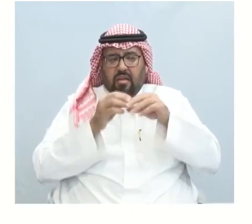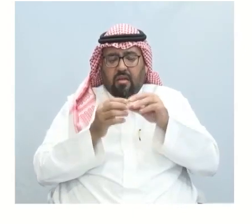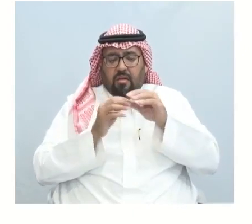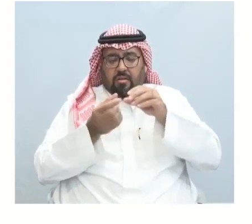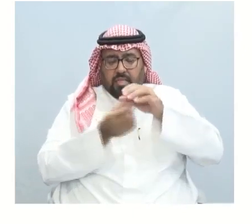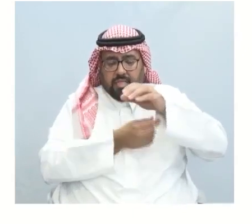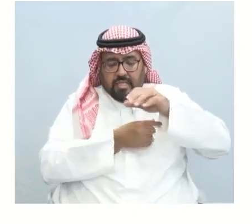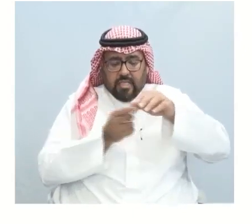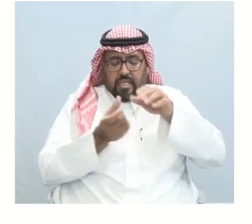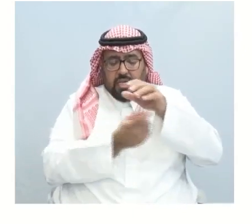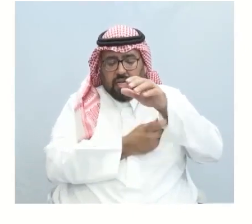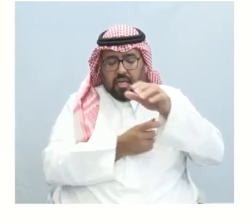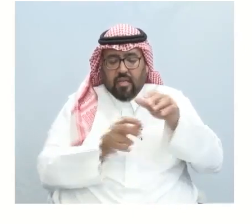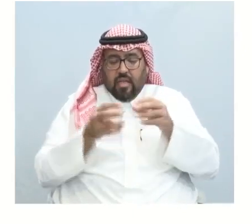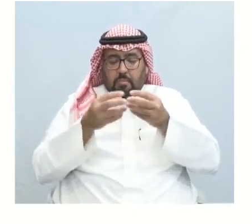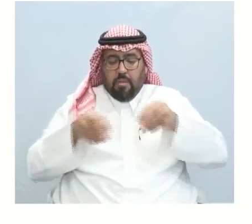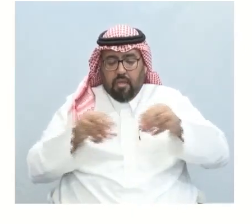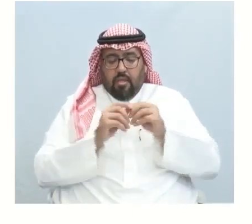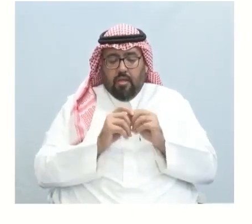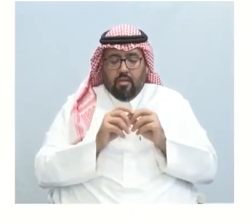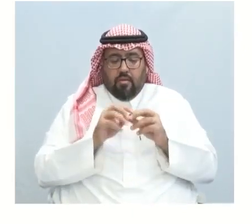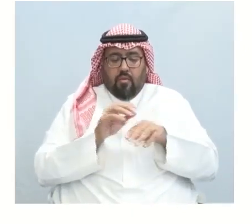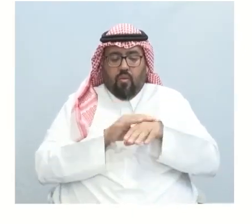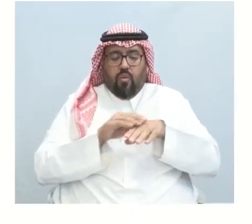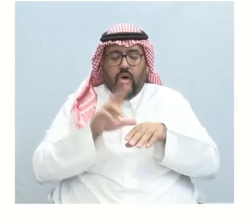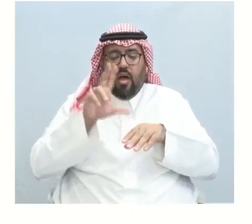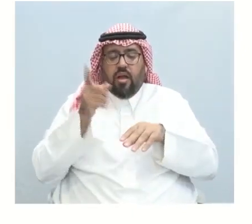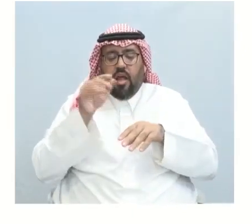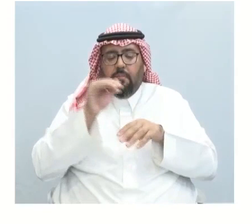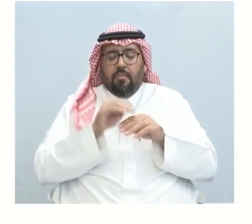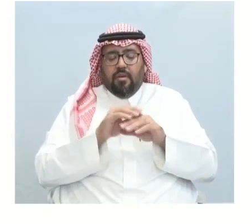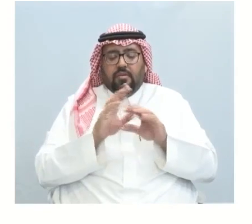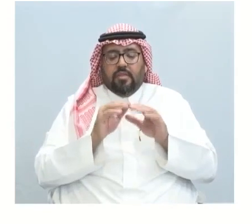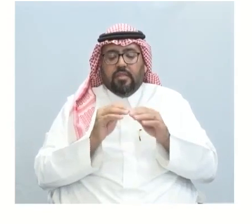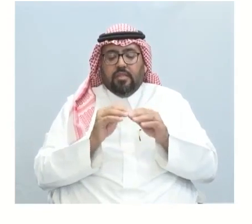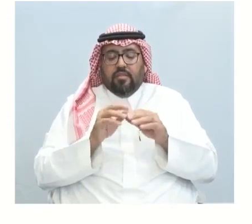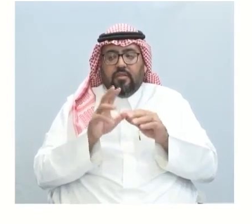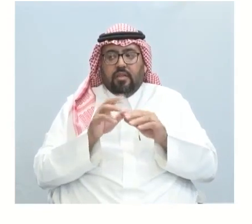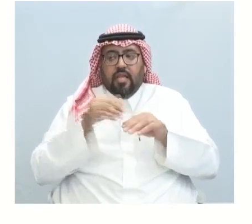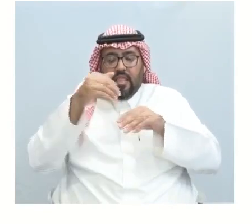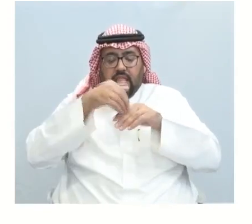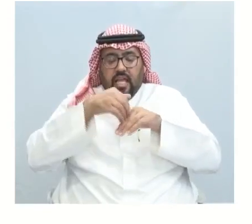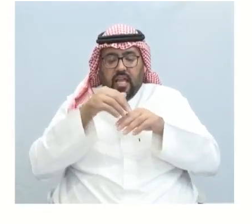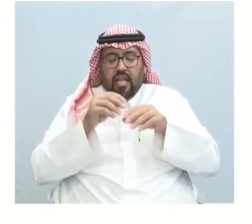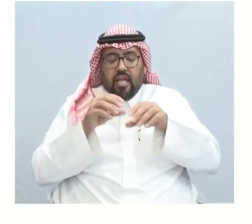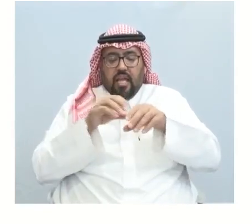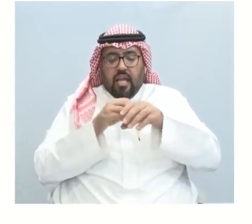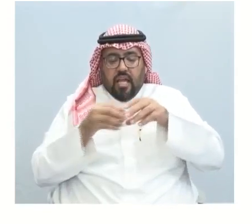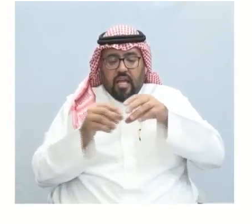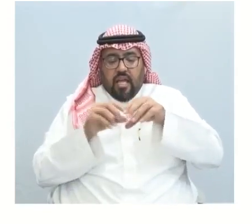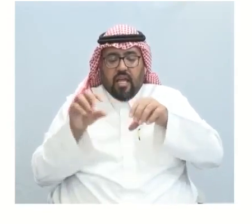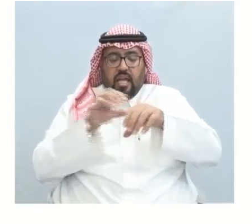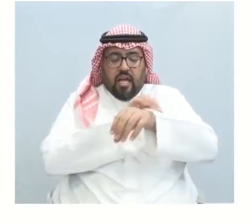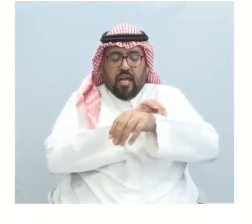الرحم ام في قناه بيض مثل ما ذكرنا واتفقنا سويا بان هذه العمليه حدثت داخل قناه البيض او ما